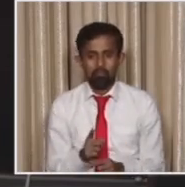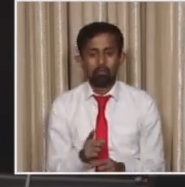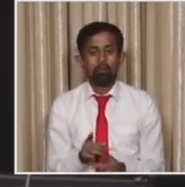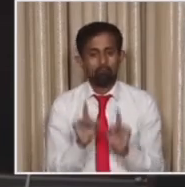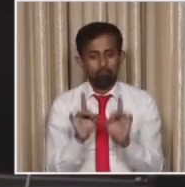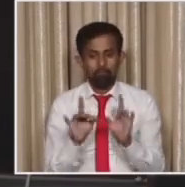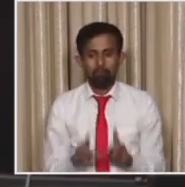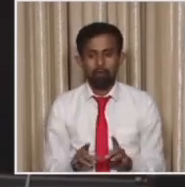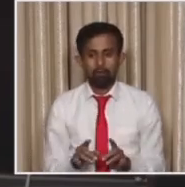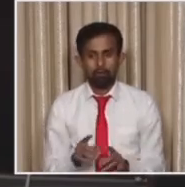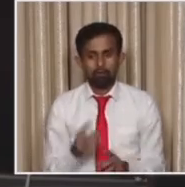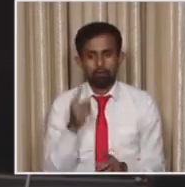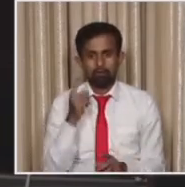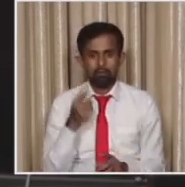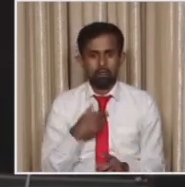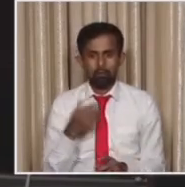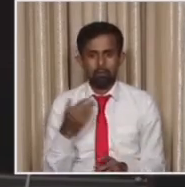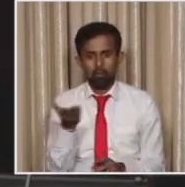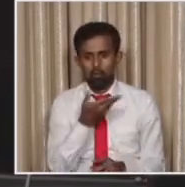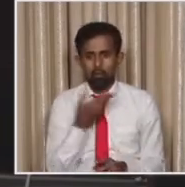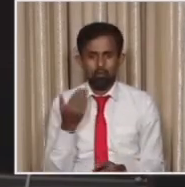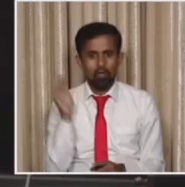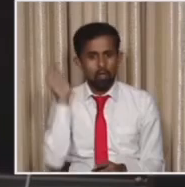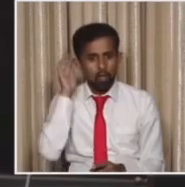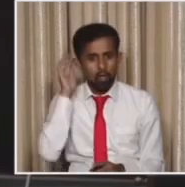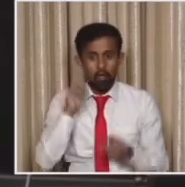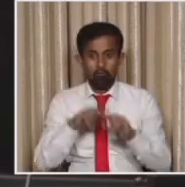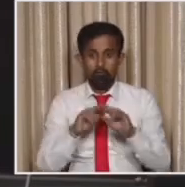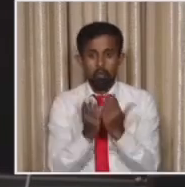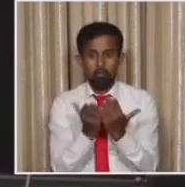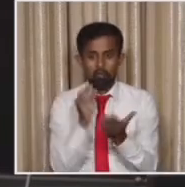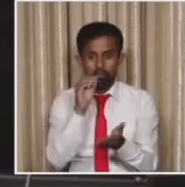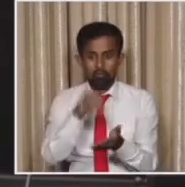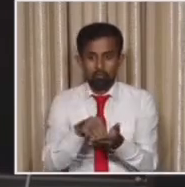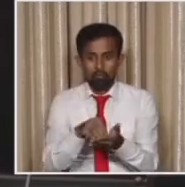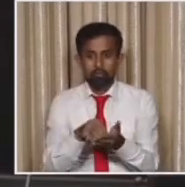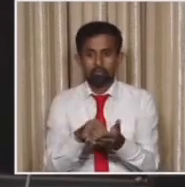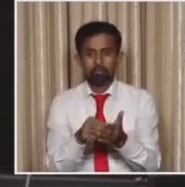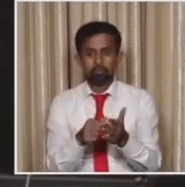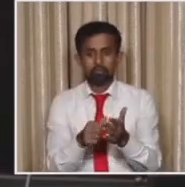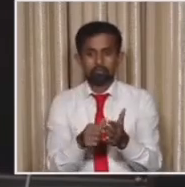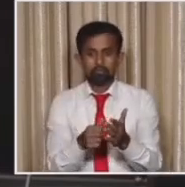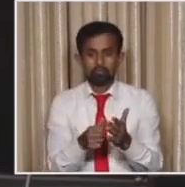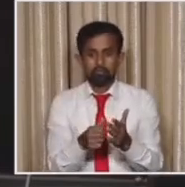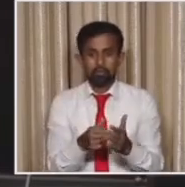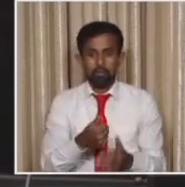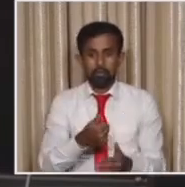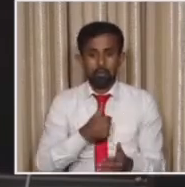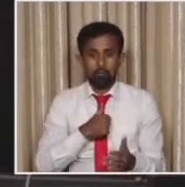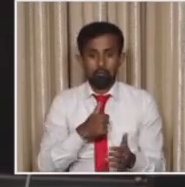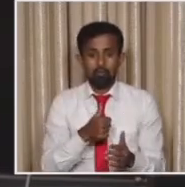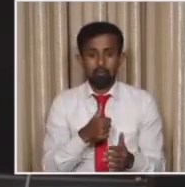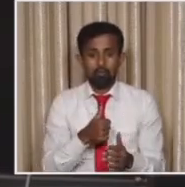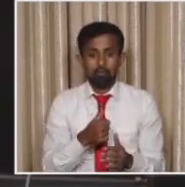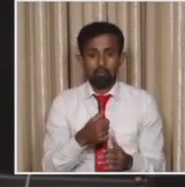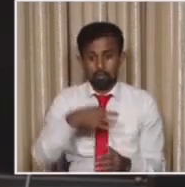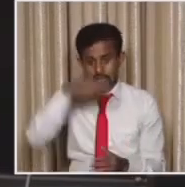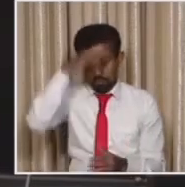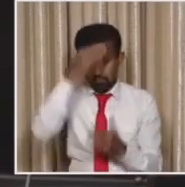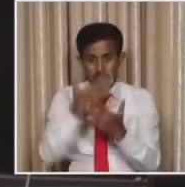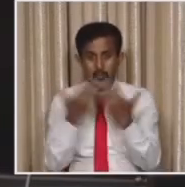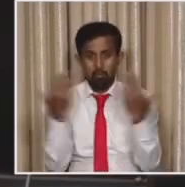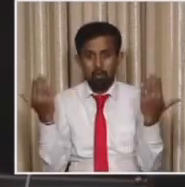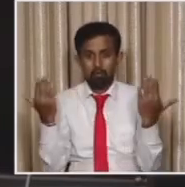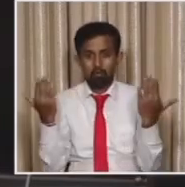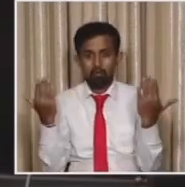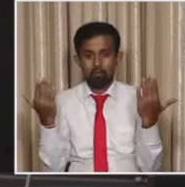වෙන්නේ විදිහටම තමයි හිතන්නේ ඇහන්නේ අපි ටිකට වුණාට කියලා Facebook එකේ දාපුම ලයික් ටිකක් වෙනකොට පොඩි චූන් එකක් ලැබුණාට සිංහල පත්‍රයේ දාපුවා